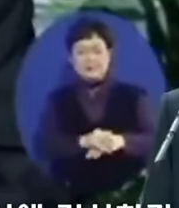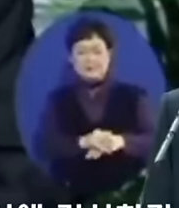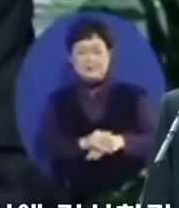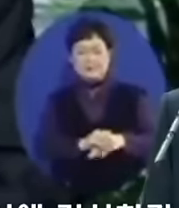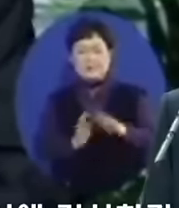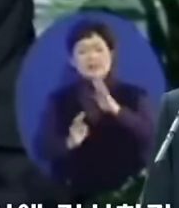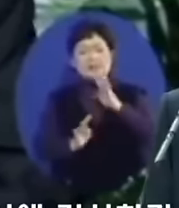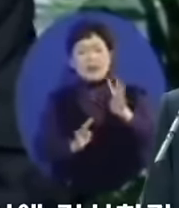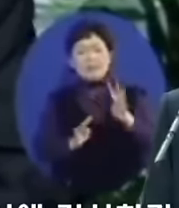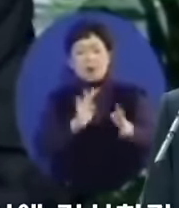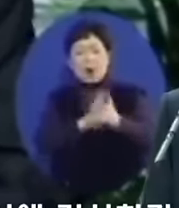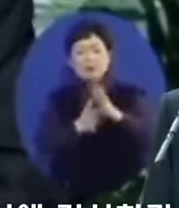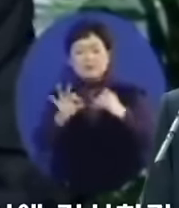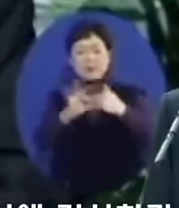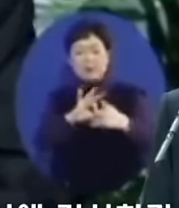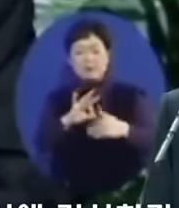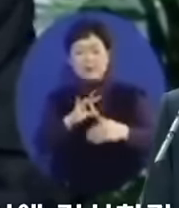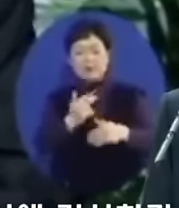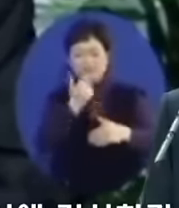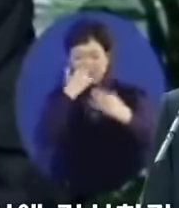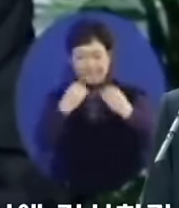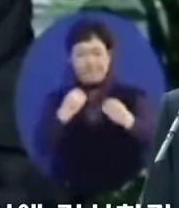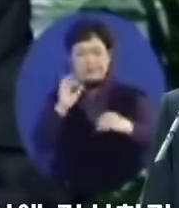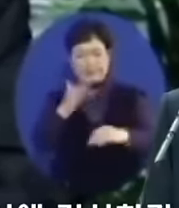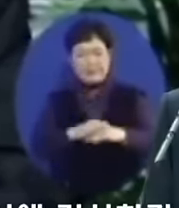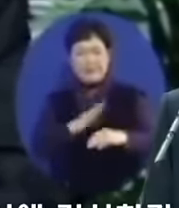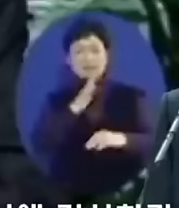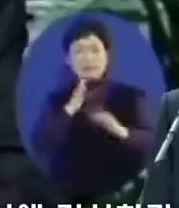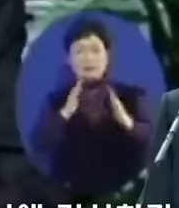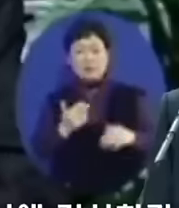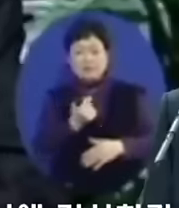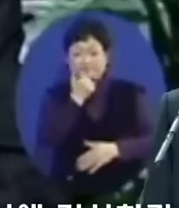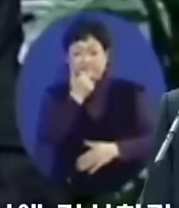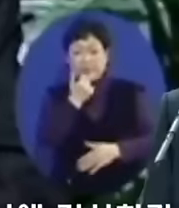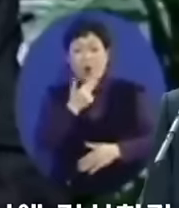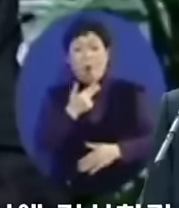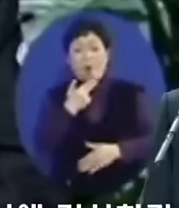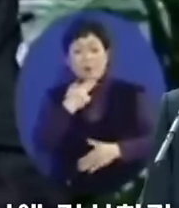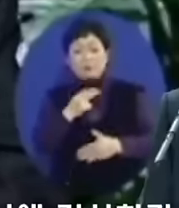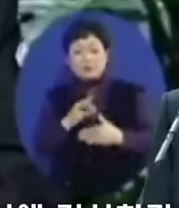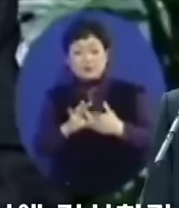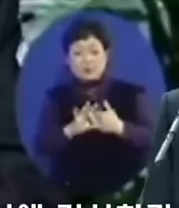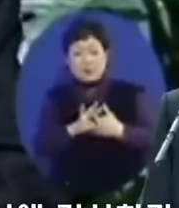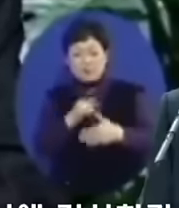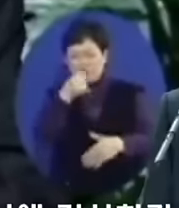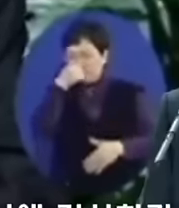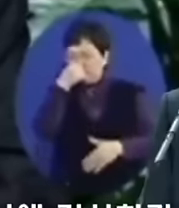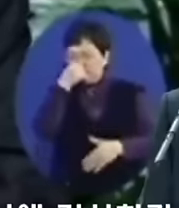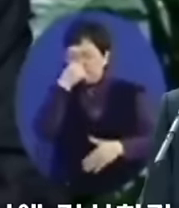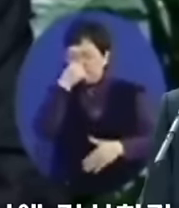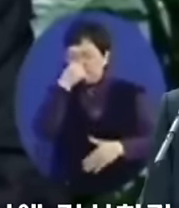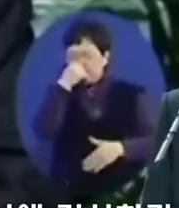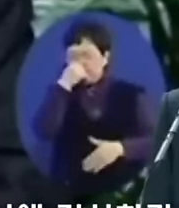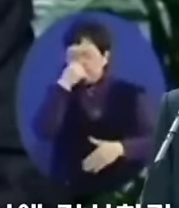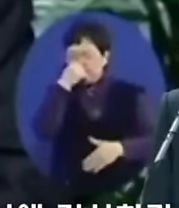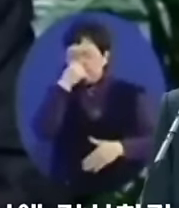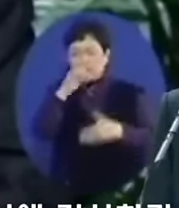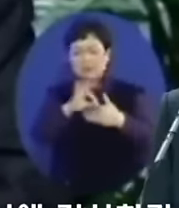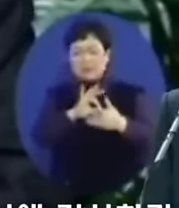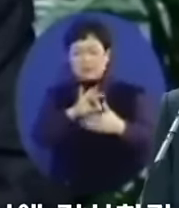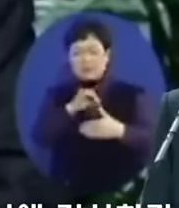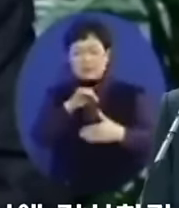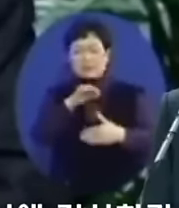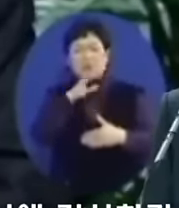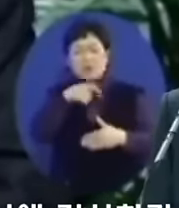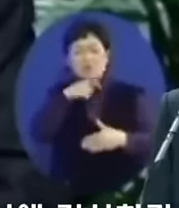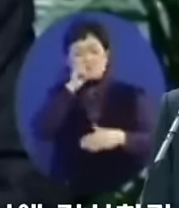4분 안 쉬면 목숨이 끊어집니다. 4분 동안 숨을 꽉 막고 있으면 죽지요. 그러므로 물속에